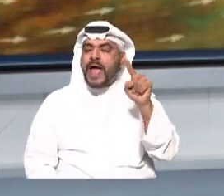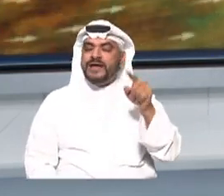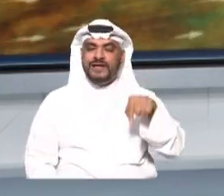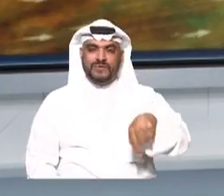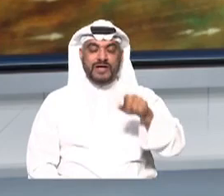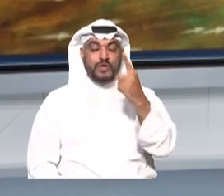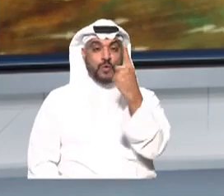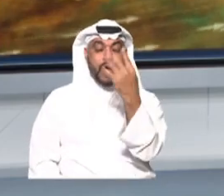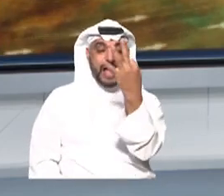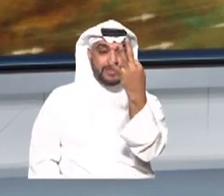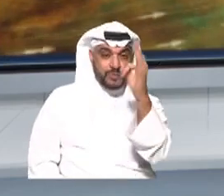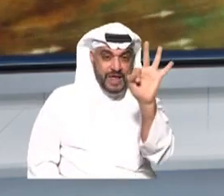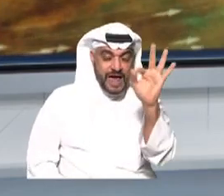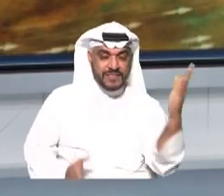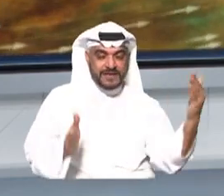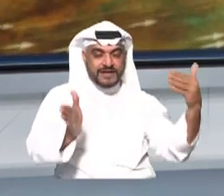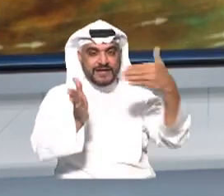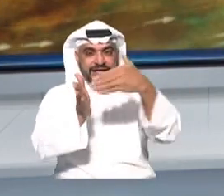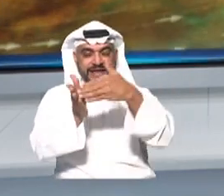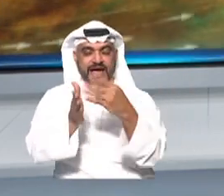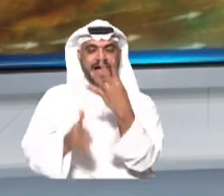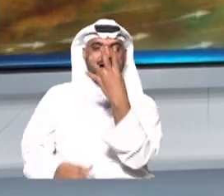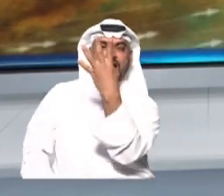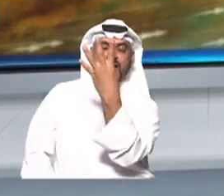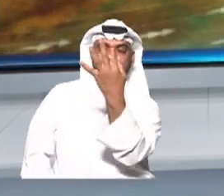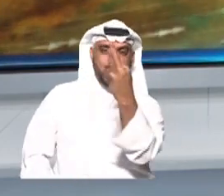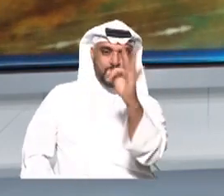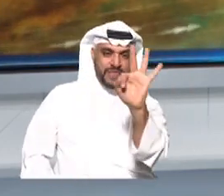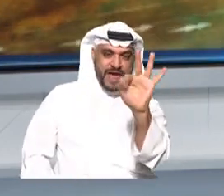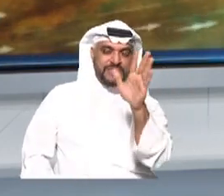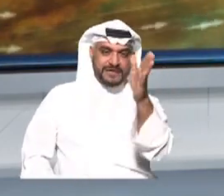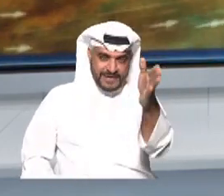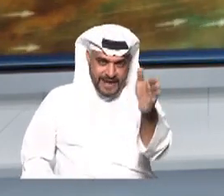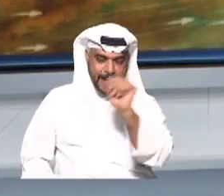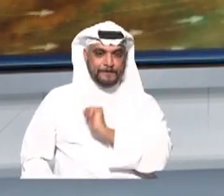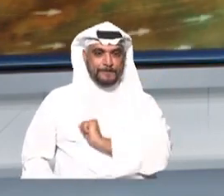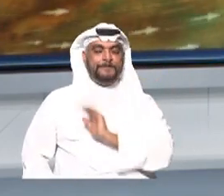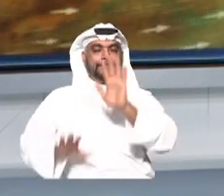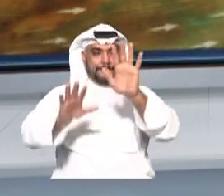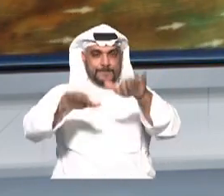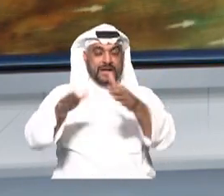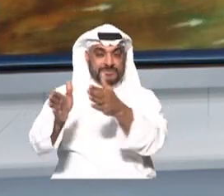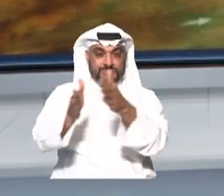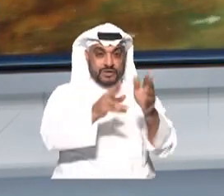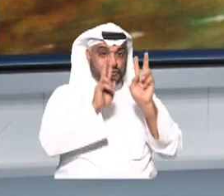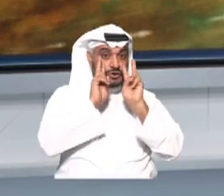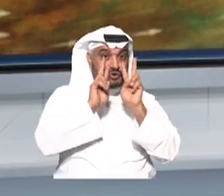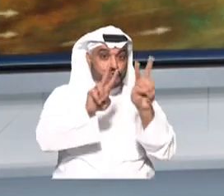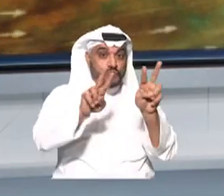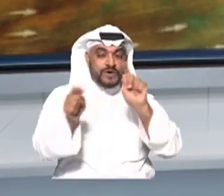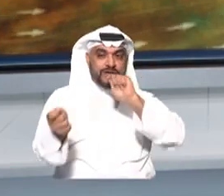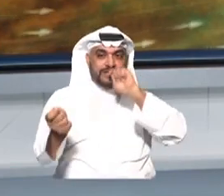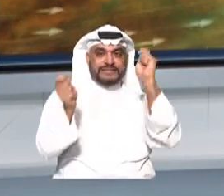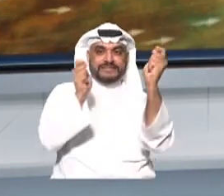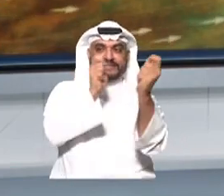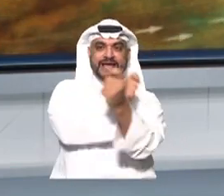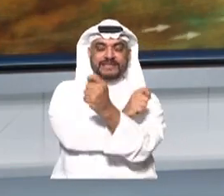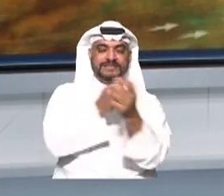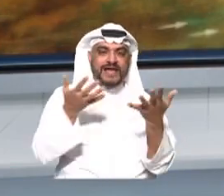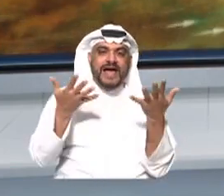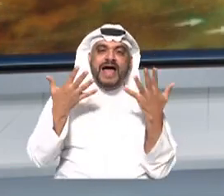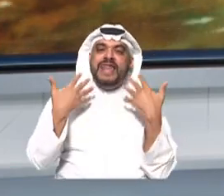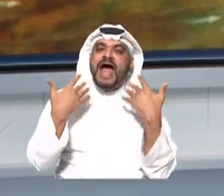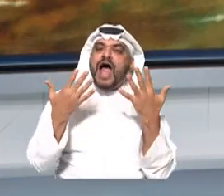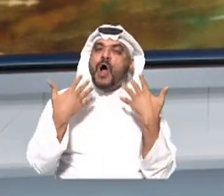بين 31 إلى 34 درجة مئوية. وأيضا راح نلاحظ مع تحول الرياح في صباح يوم الغد إلى